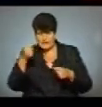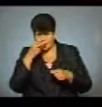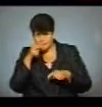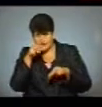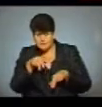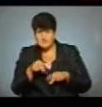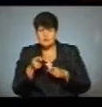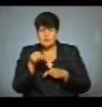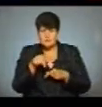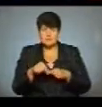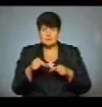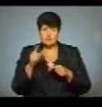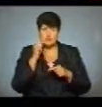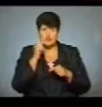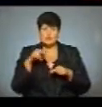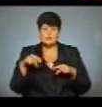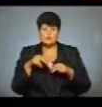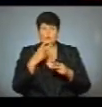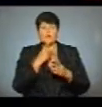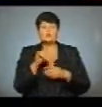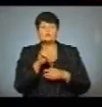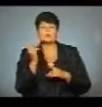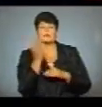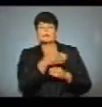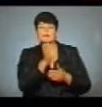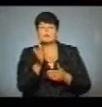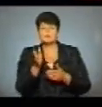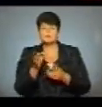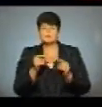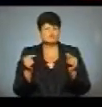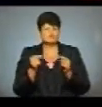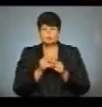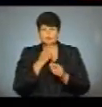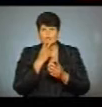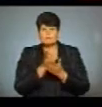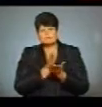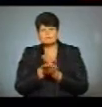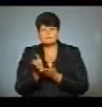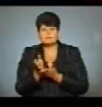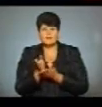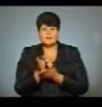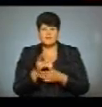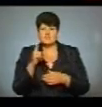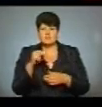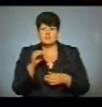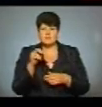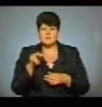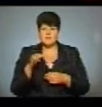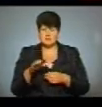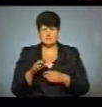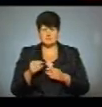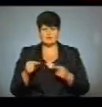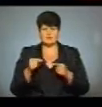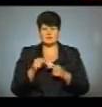бджоли танцюють. Вони показують, в якому напрямку летіти в нектар. Дуже точно. Ніякий GPS не зрівняється з тим GPS-ом, який